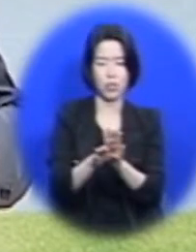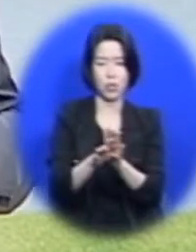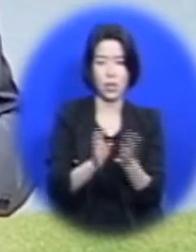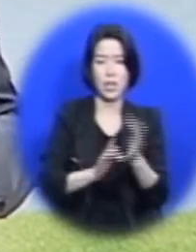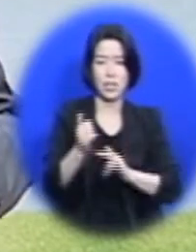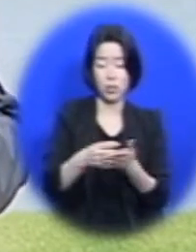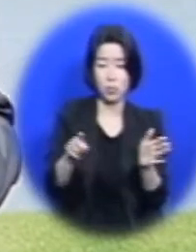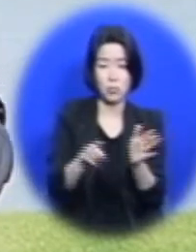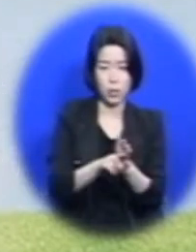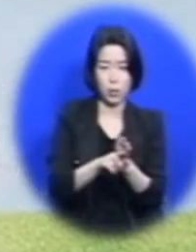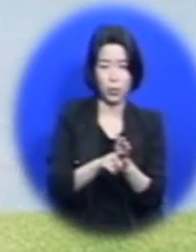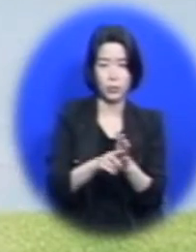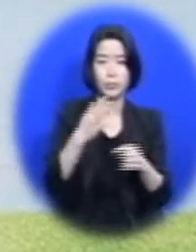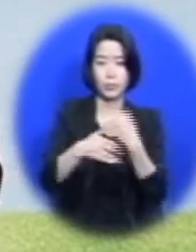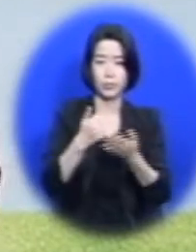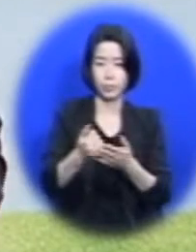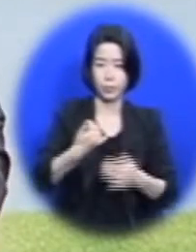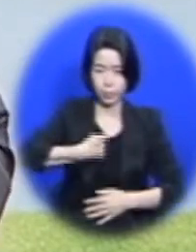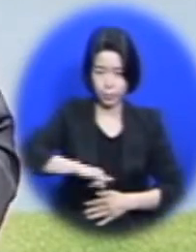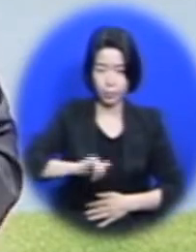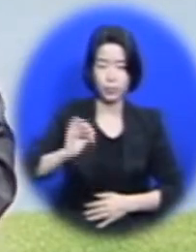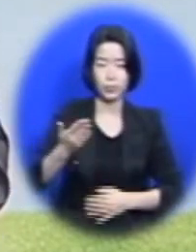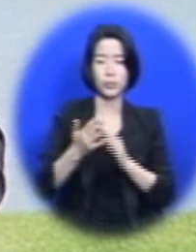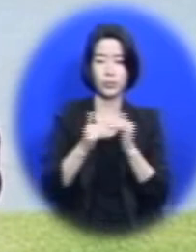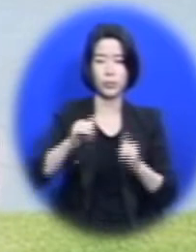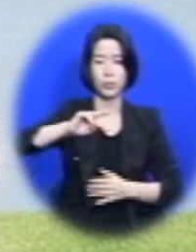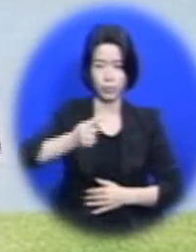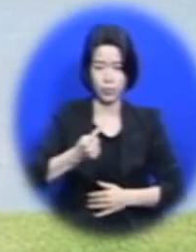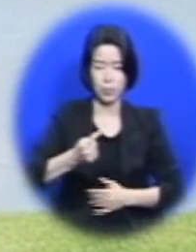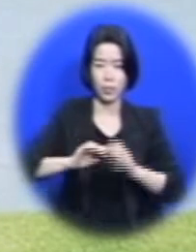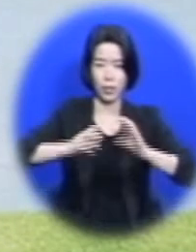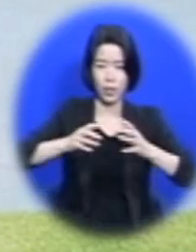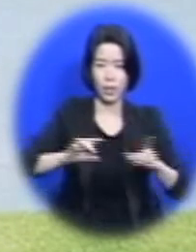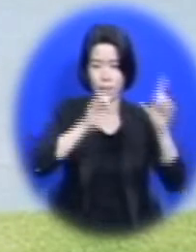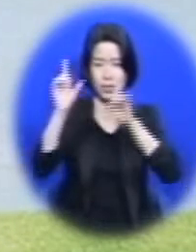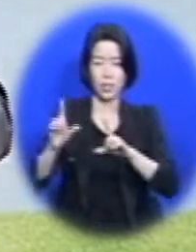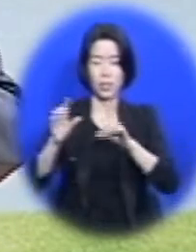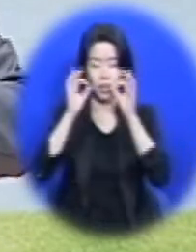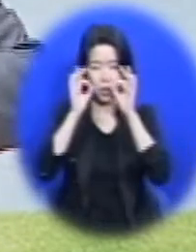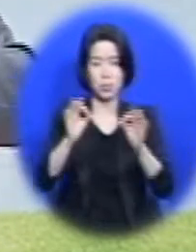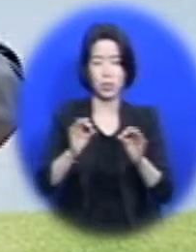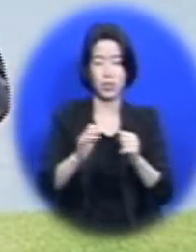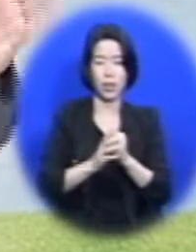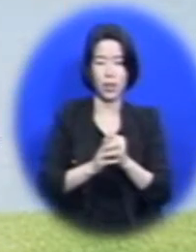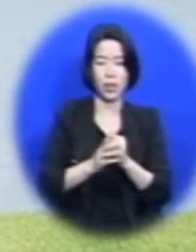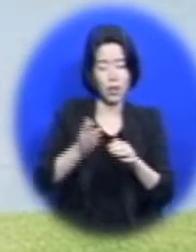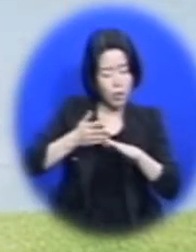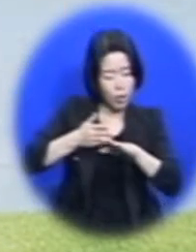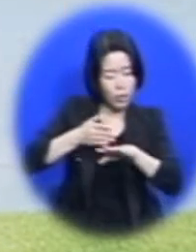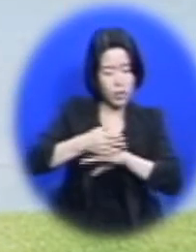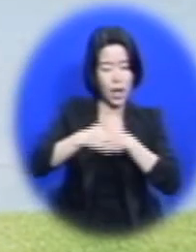예수님을 믿고 하나님의 자녀가 된 사람들조차도 세상에 살다 보니까 서서히 하나님에 대한